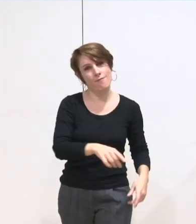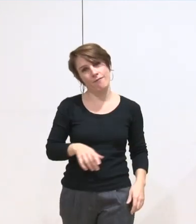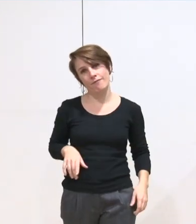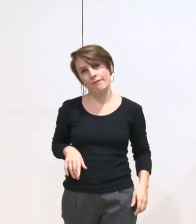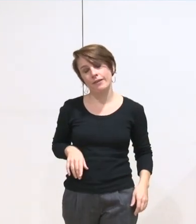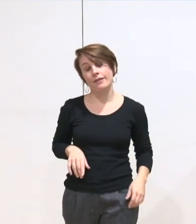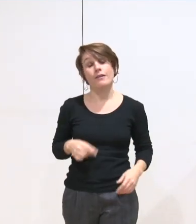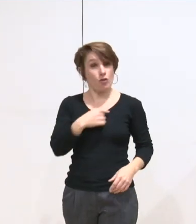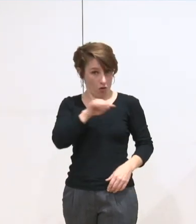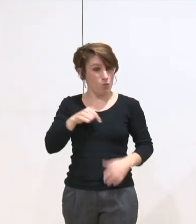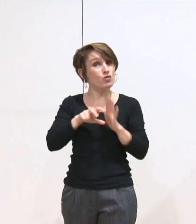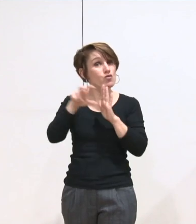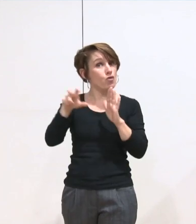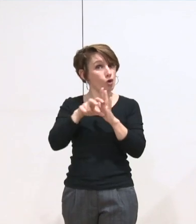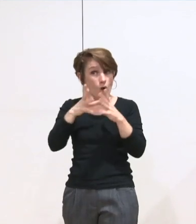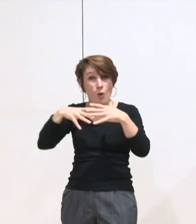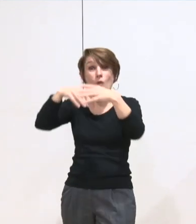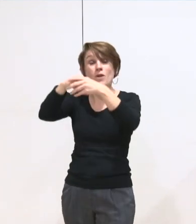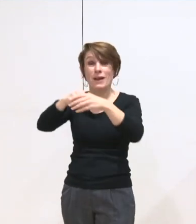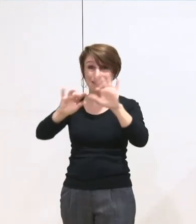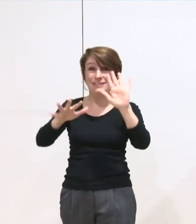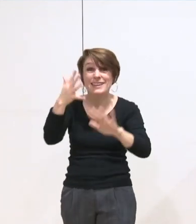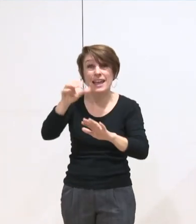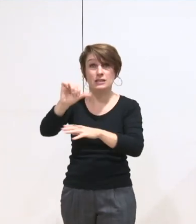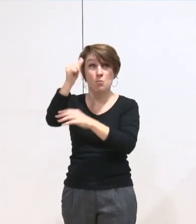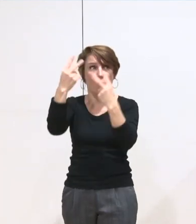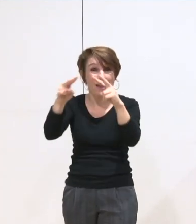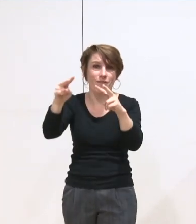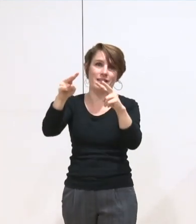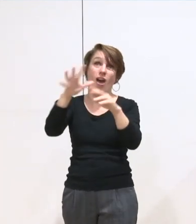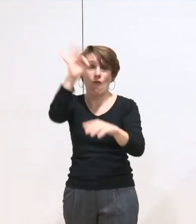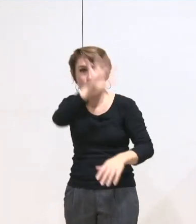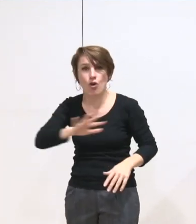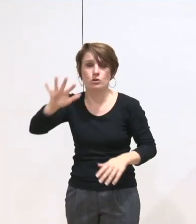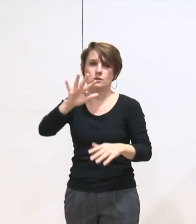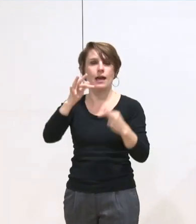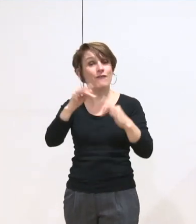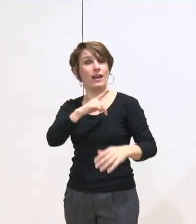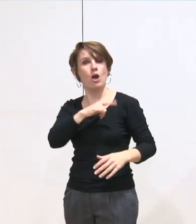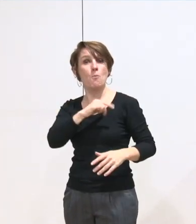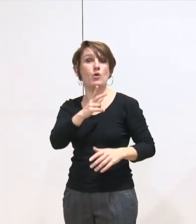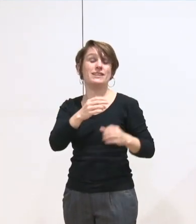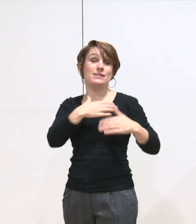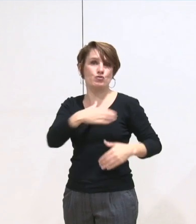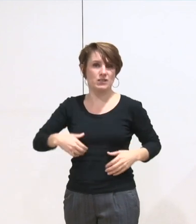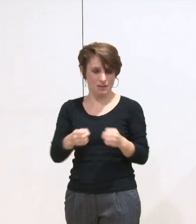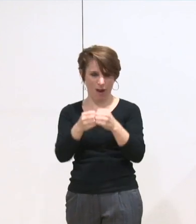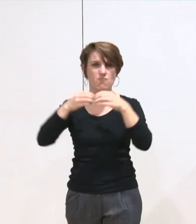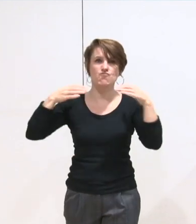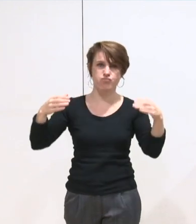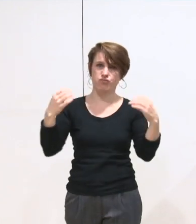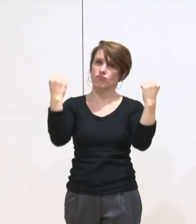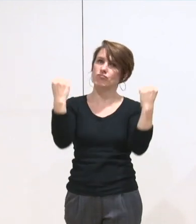sommes dans les 15 premières villes équipées en termes de police municipale et en termes d'effectifs de